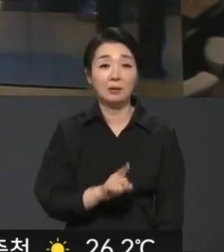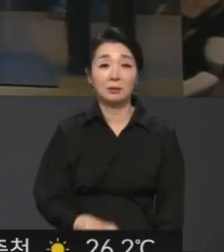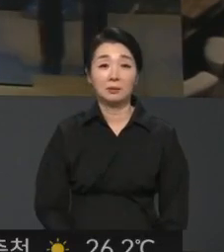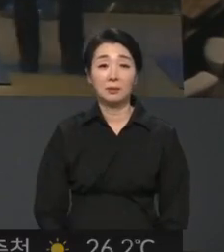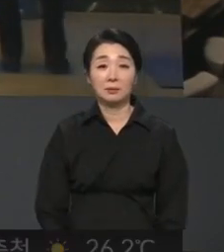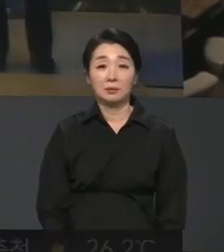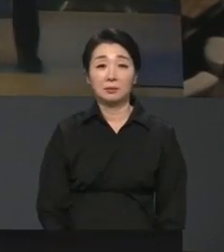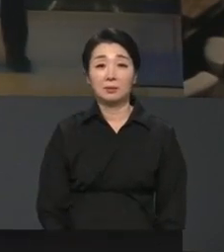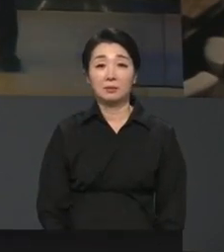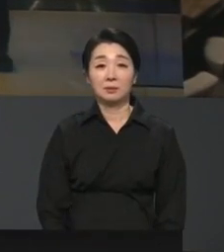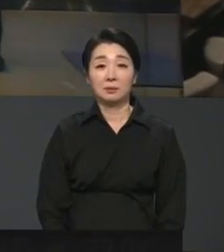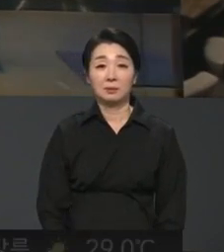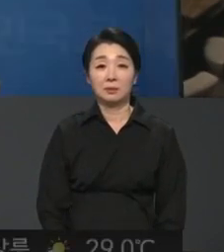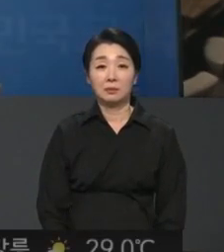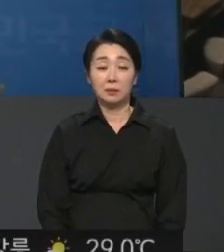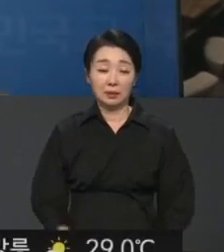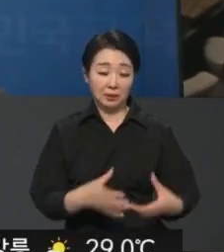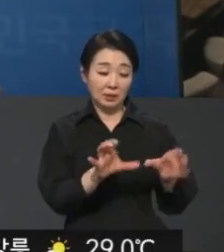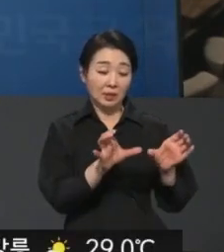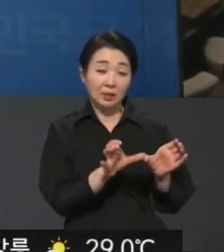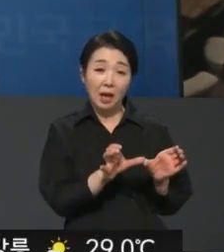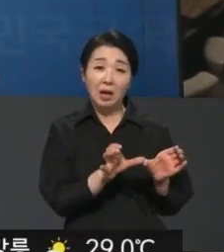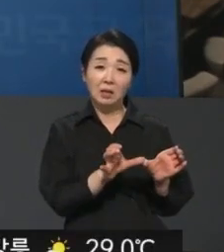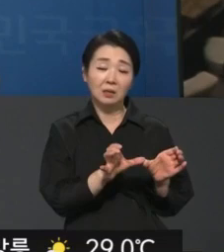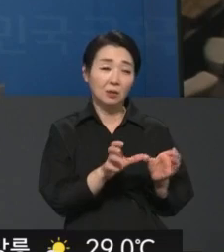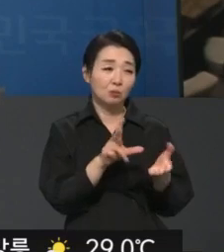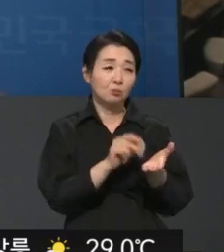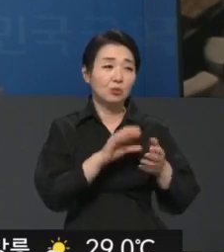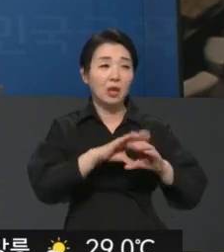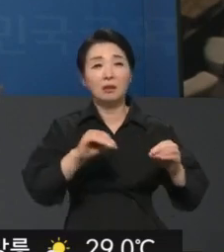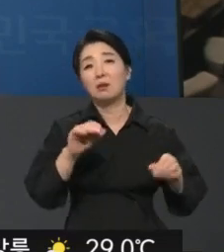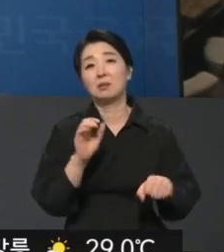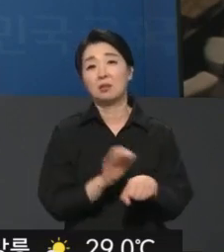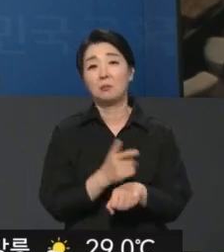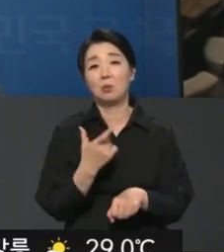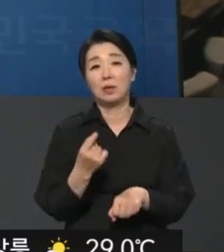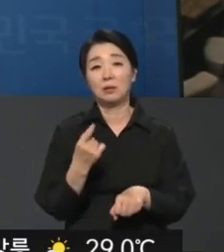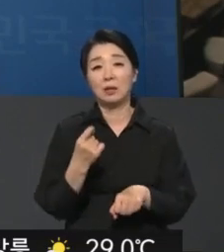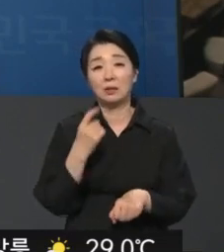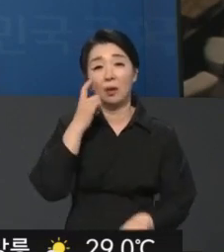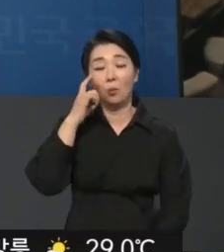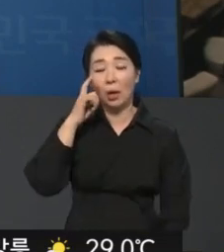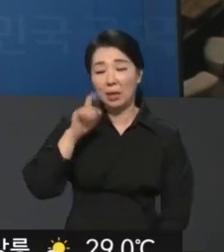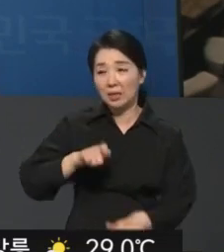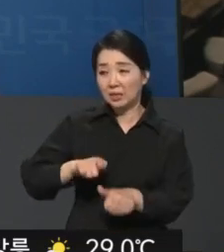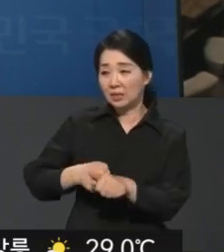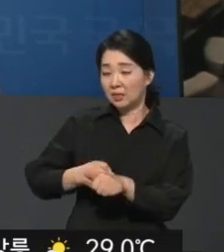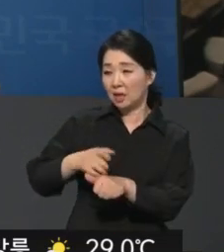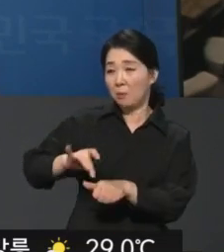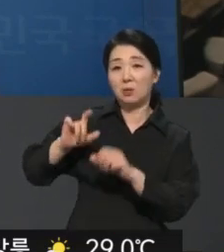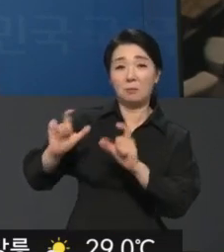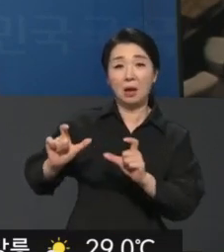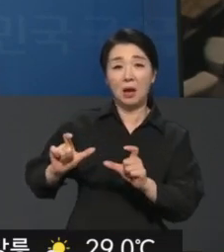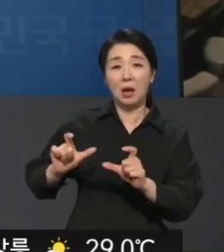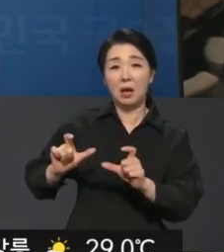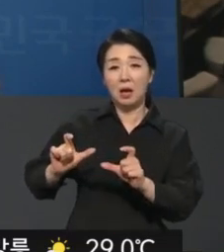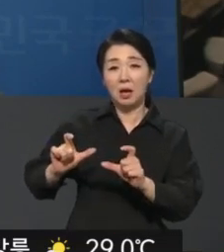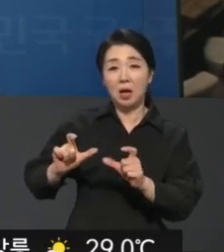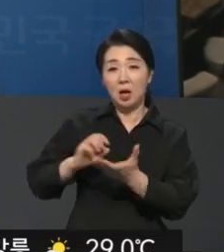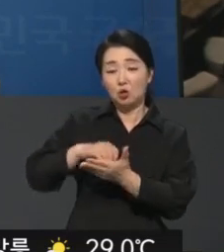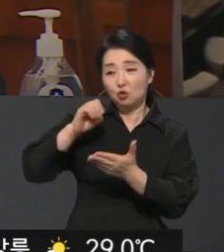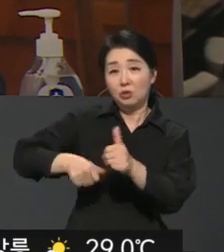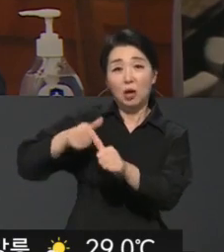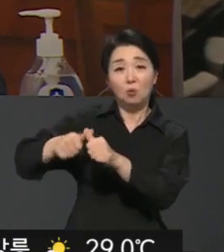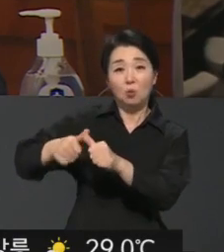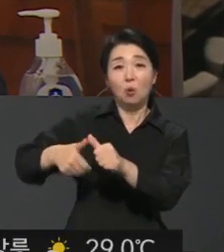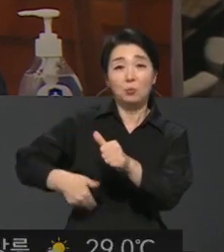했는데요. 애초에 당 차원의 대응이 잘못됐다는 지적도 나왔습니다. 선제적으로 징계를 할 수도 있고 출당을 권고할 수도